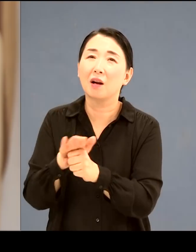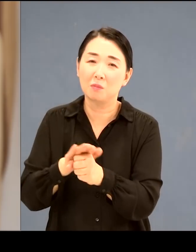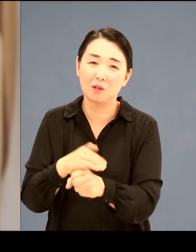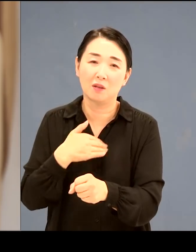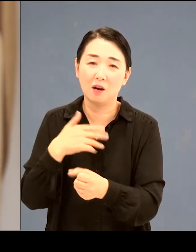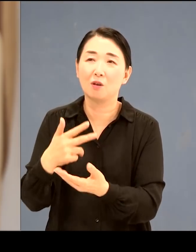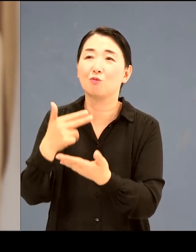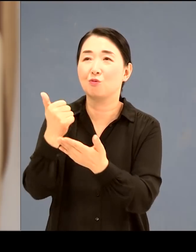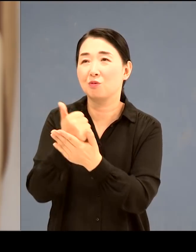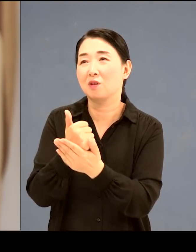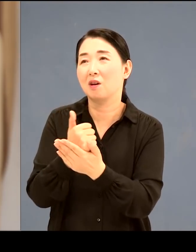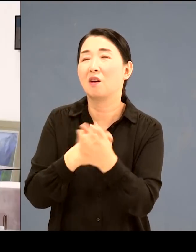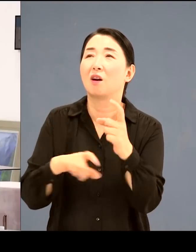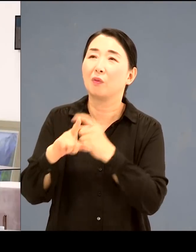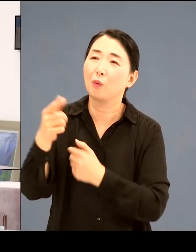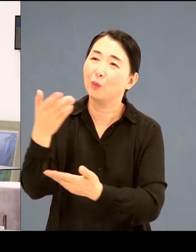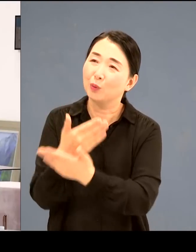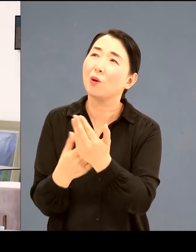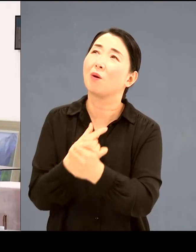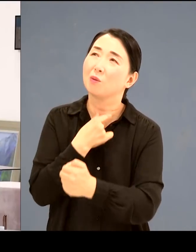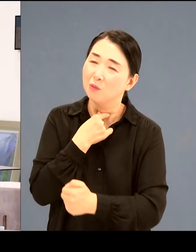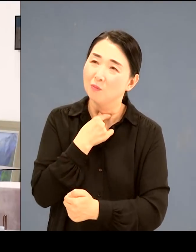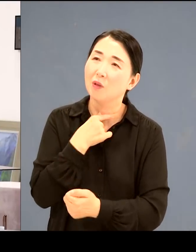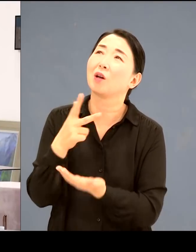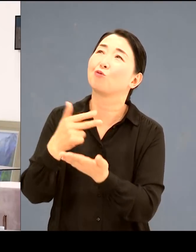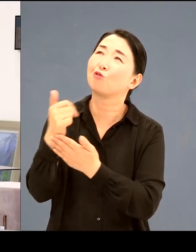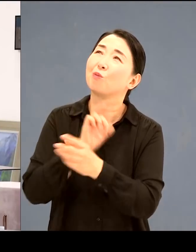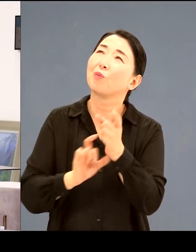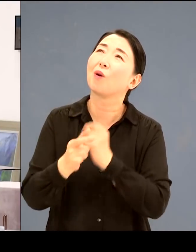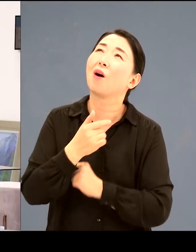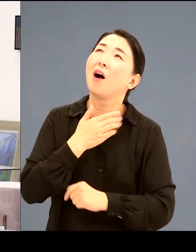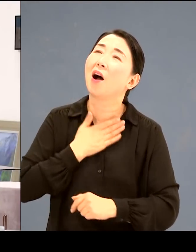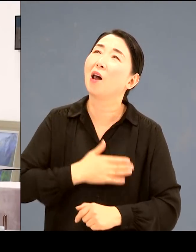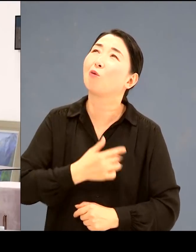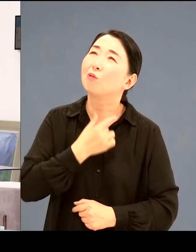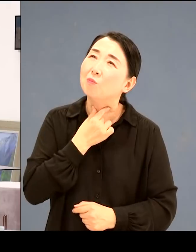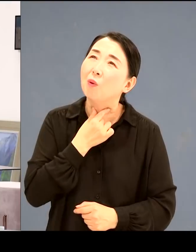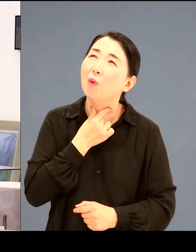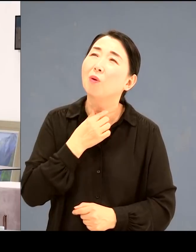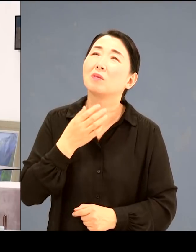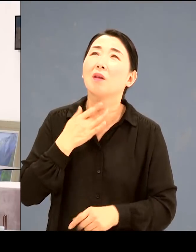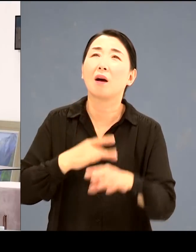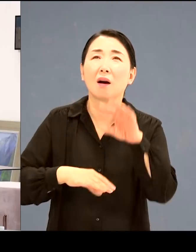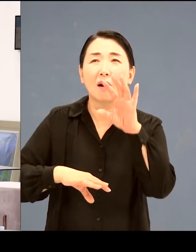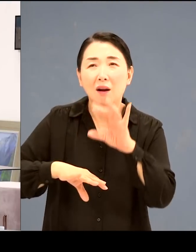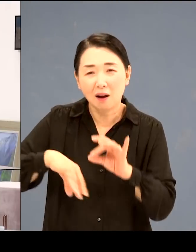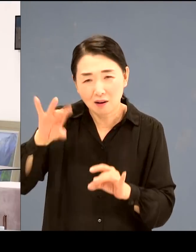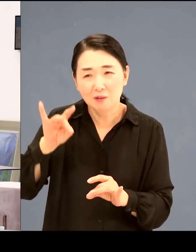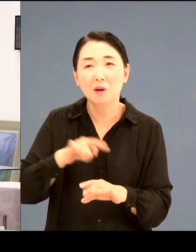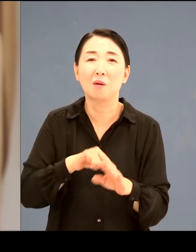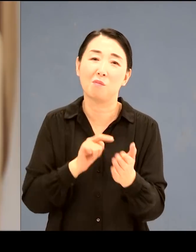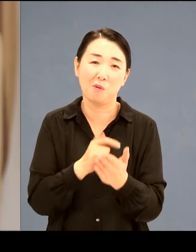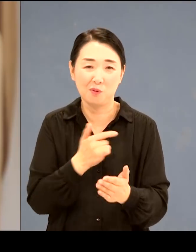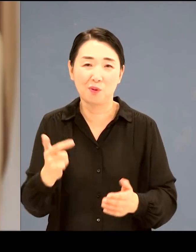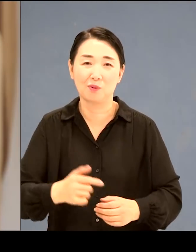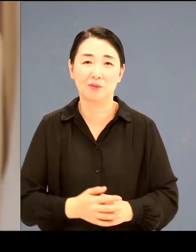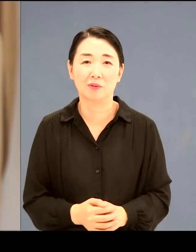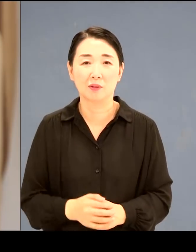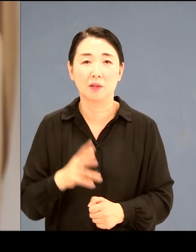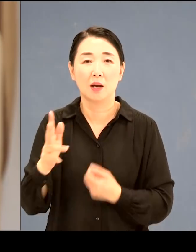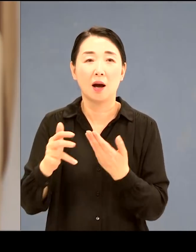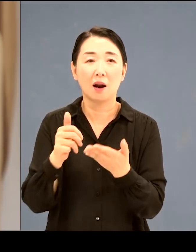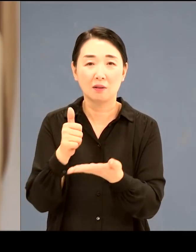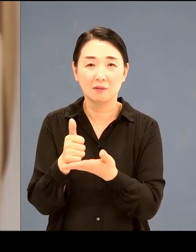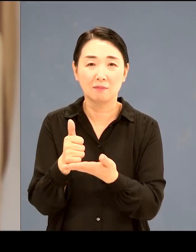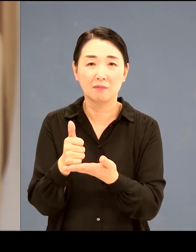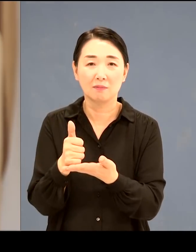제가 주님과 더 교제하고 싶습니다. 주님을 더 알고 싶습니다. 그런 갈망들이 되게 커져가는 시절이어서 하나님이 더 높여